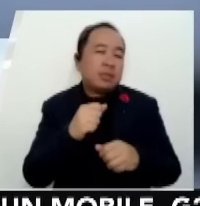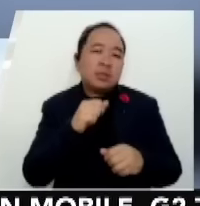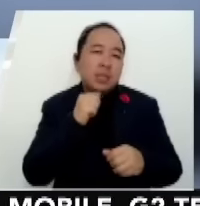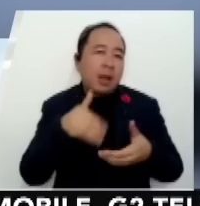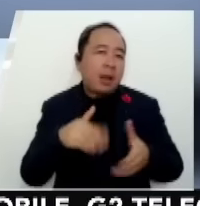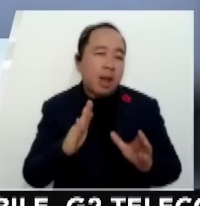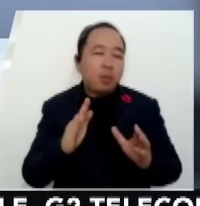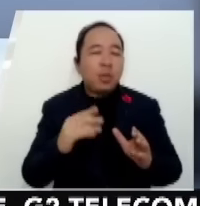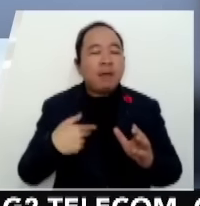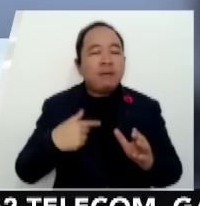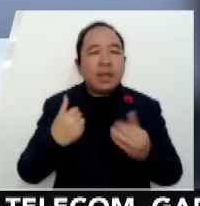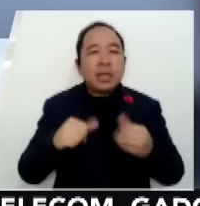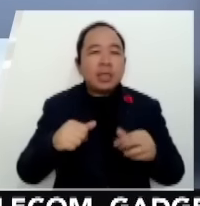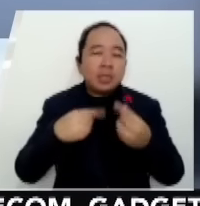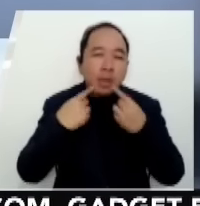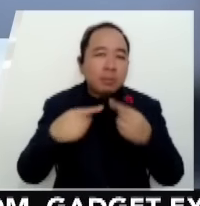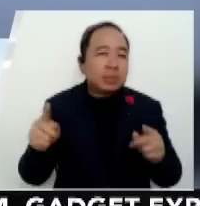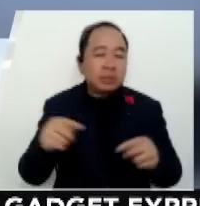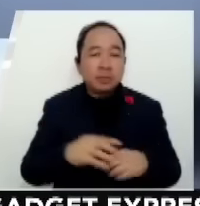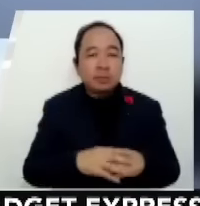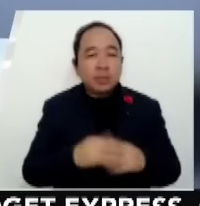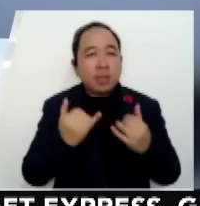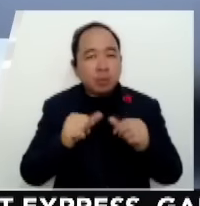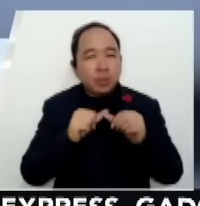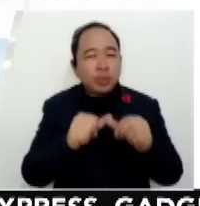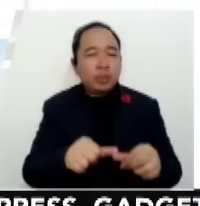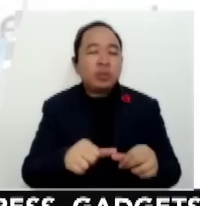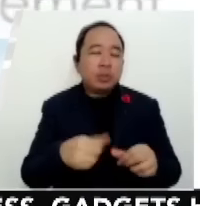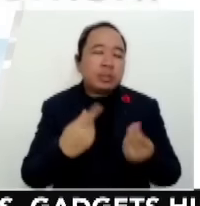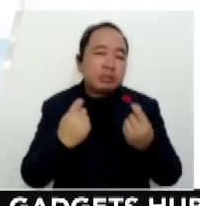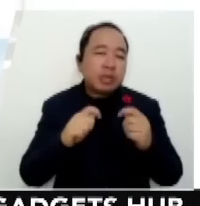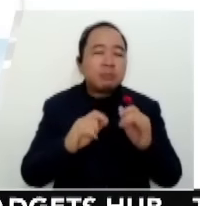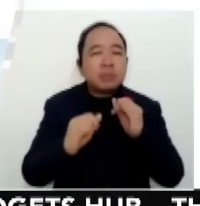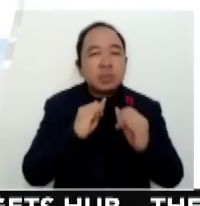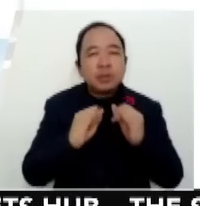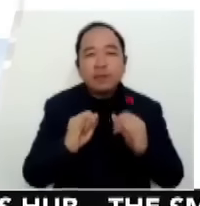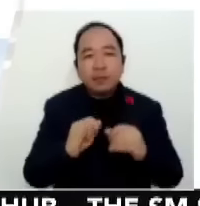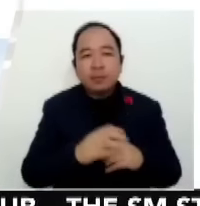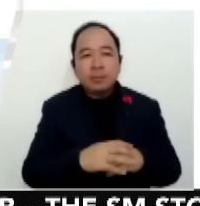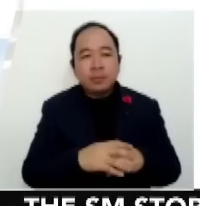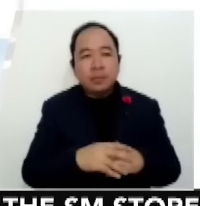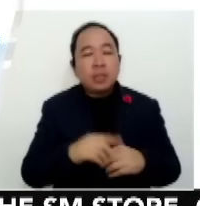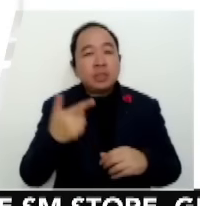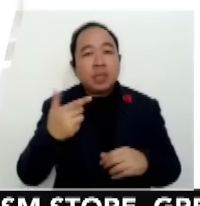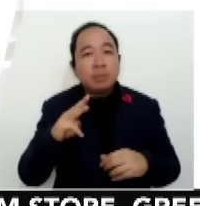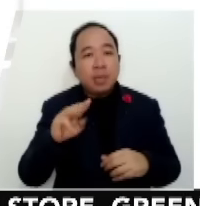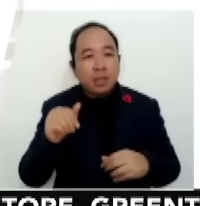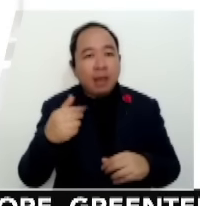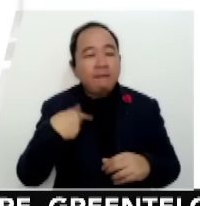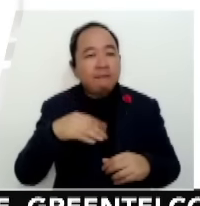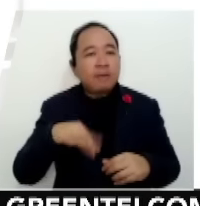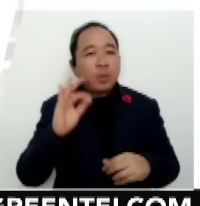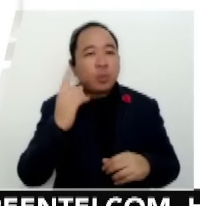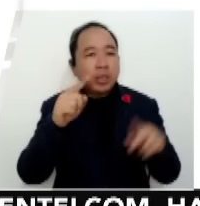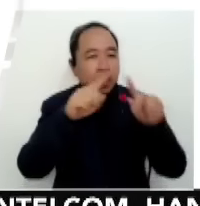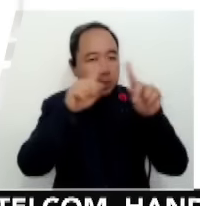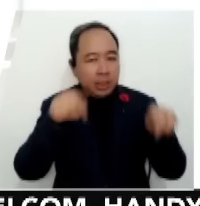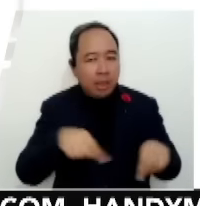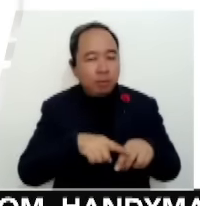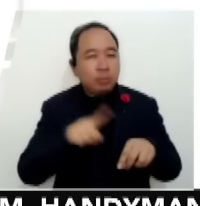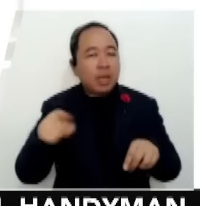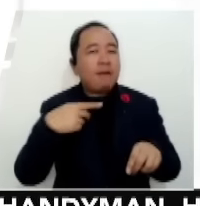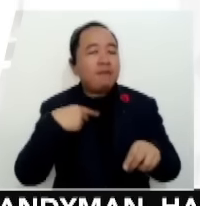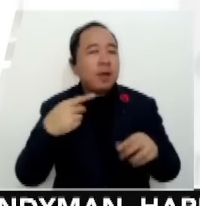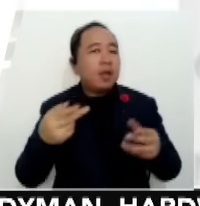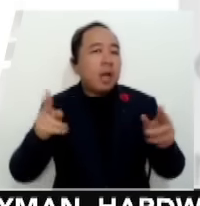magbibigay ng pahayag. Patuloy naming sinisikap na makuha ang kanilang panig. Nakakuha ang GMA Integrated News ng kopya ng kanilang counter affidavit sa akusasyon